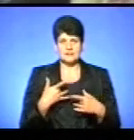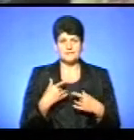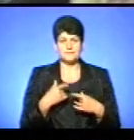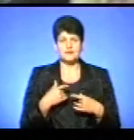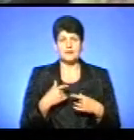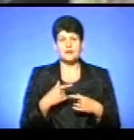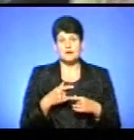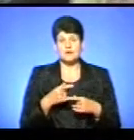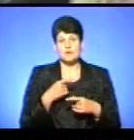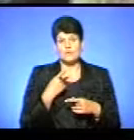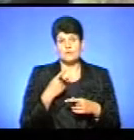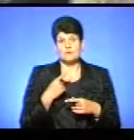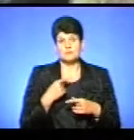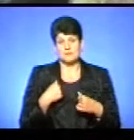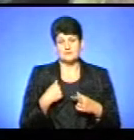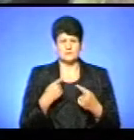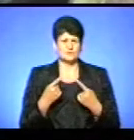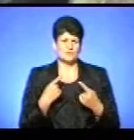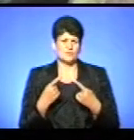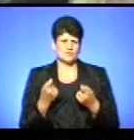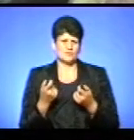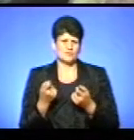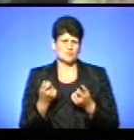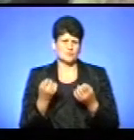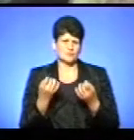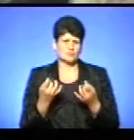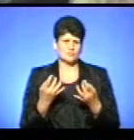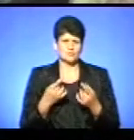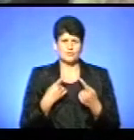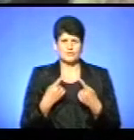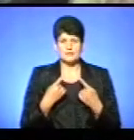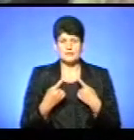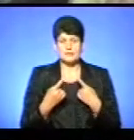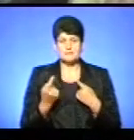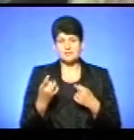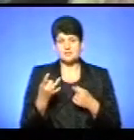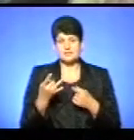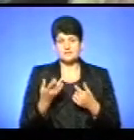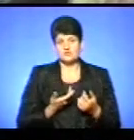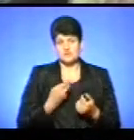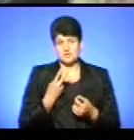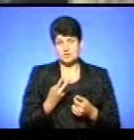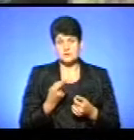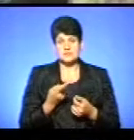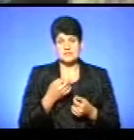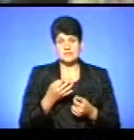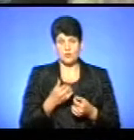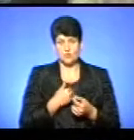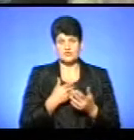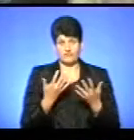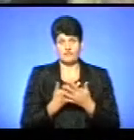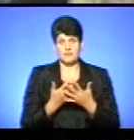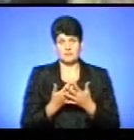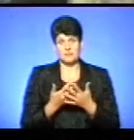акторка, вона просто сказала, ну, ми про щось говорили, чисто так, тобто я цих людей перший раз в житті бачила, і вона сказала, що хочеш знятись в фільмі, я